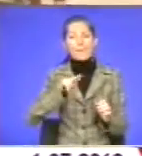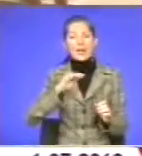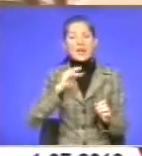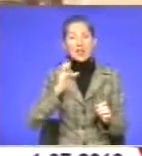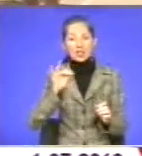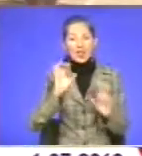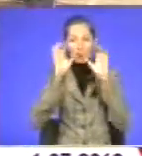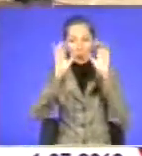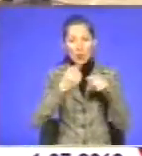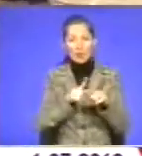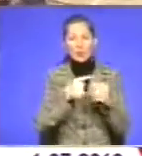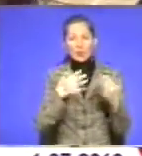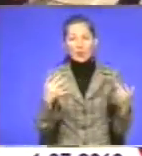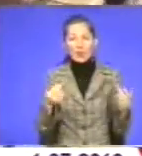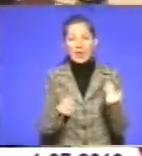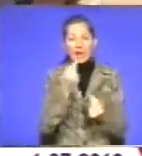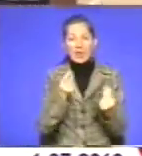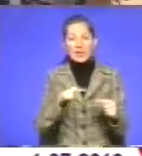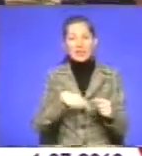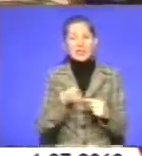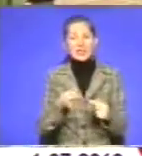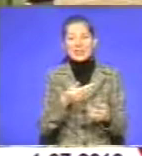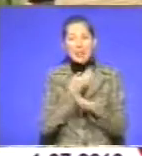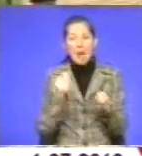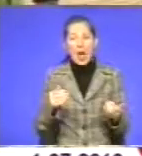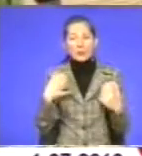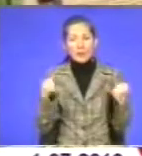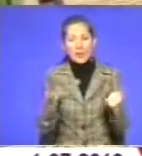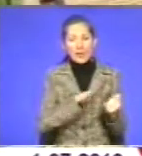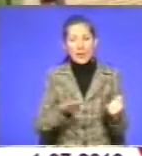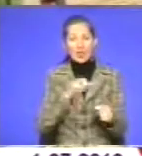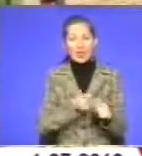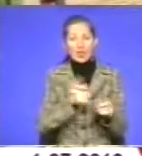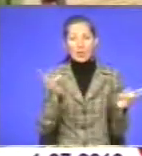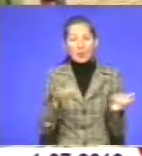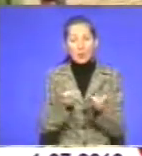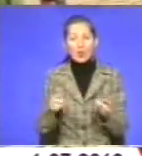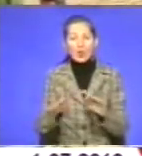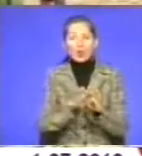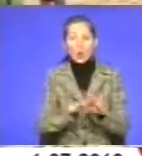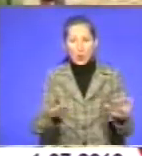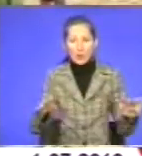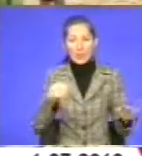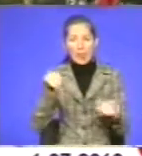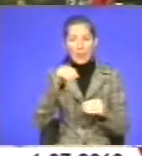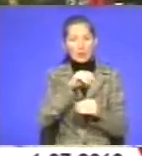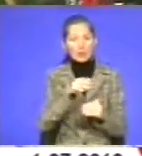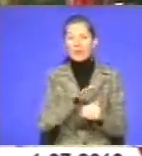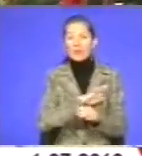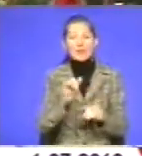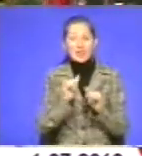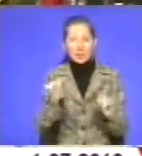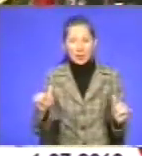на Тернопільщині через відсутність спортивних майданчиків, які потребують спеціального покриття з піску, мало розвинутий.